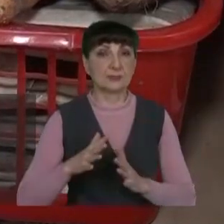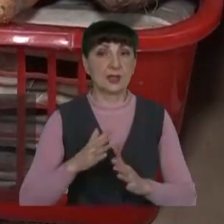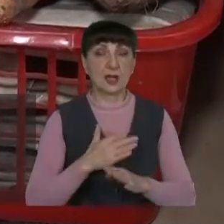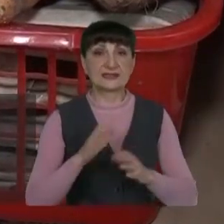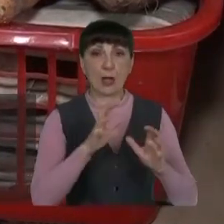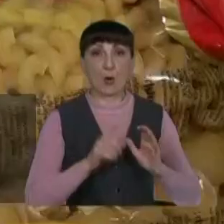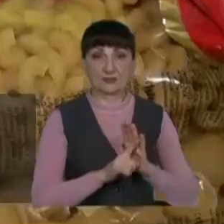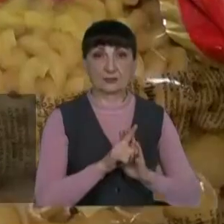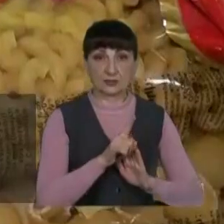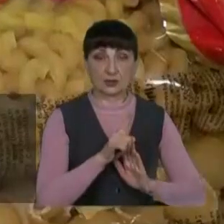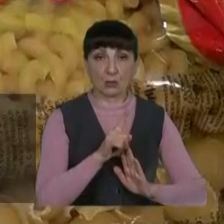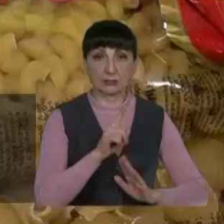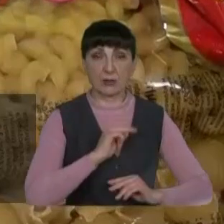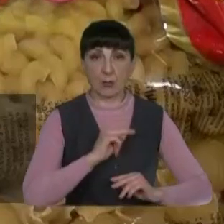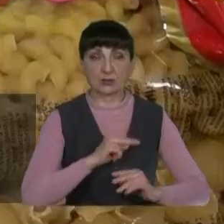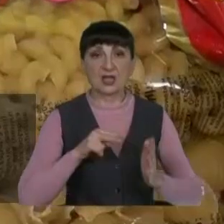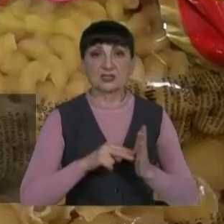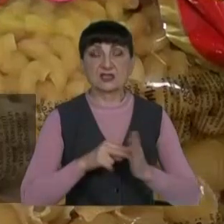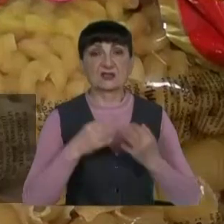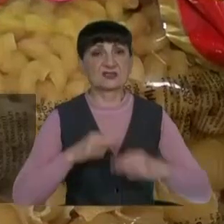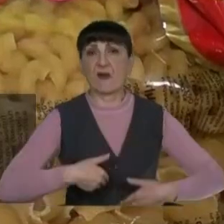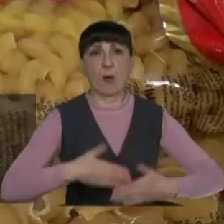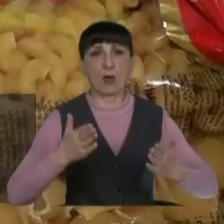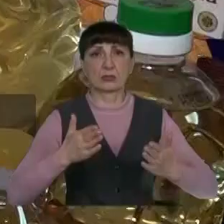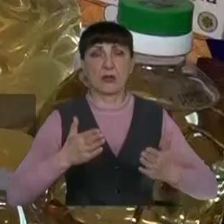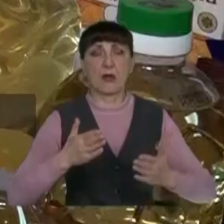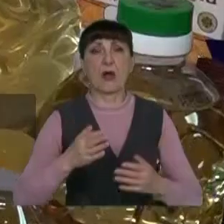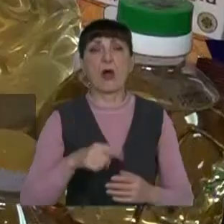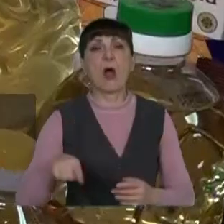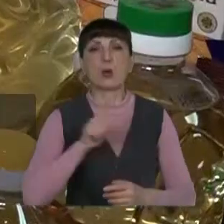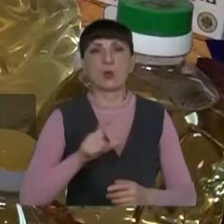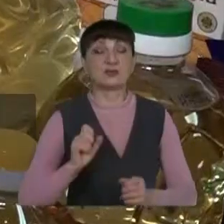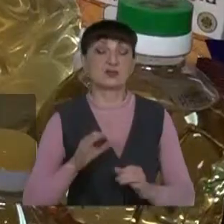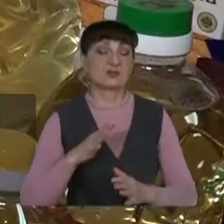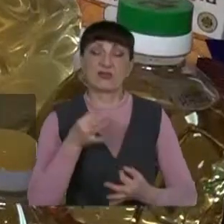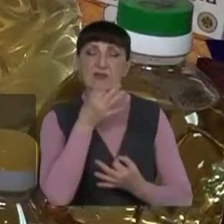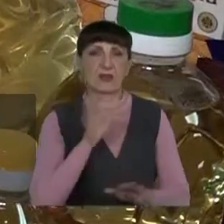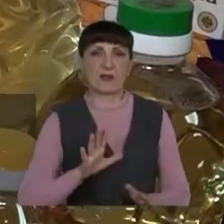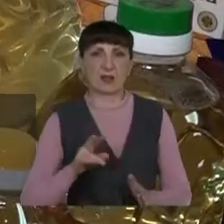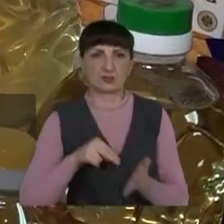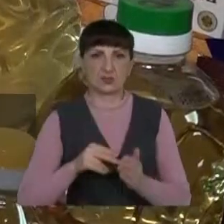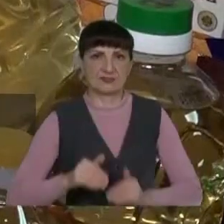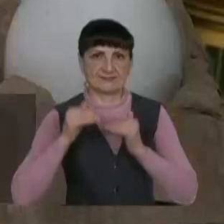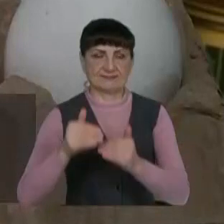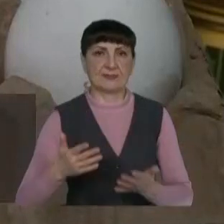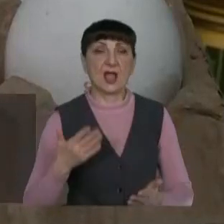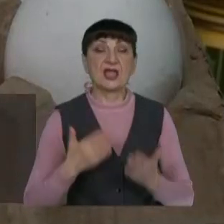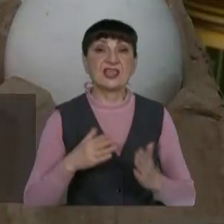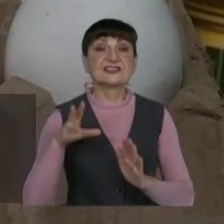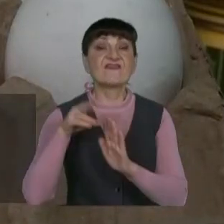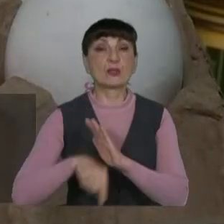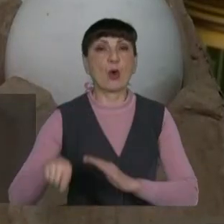этот закон заработает, то есть когда цены отпустят свободное плавание, ему не понравится то, что происходит с ценами. Если в эту